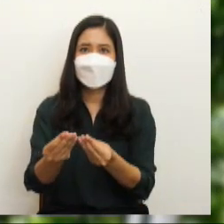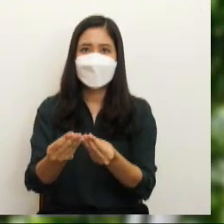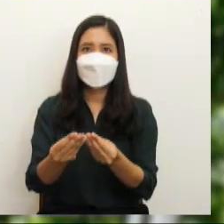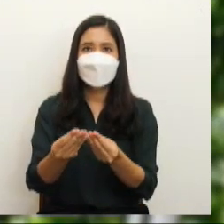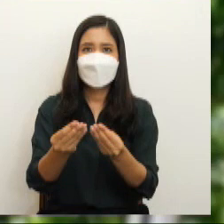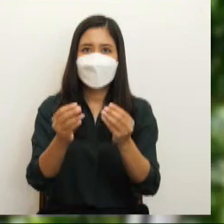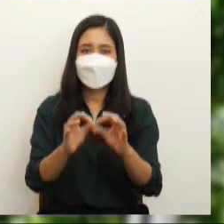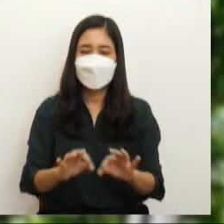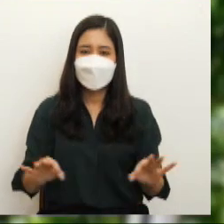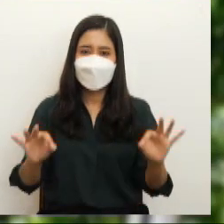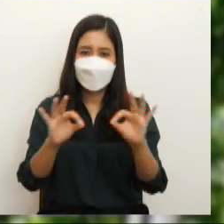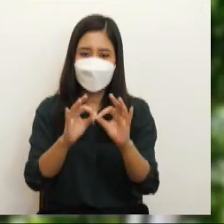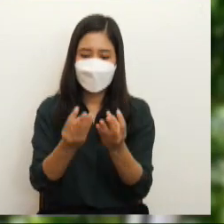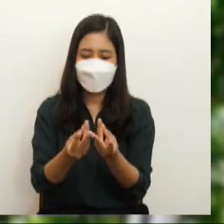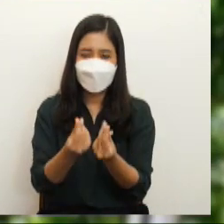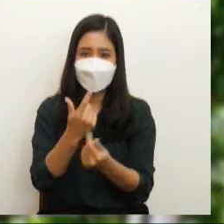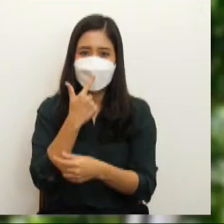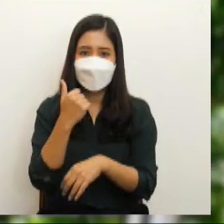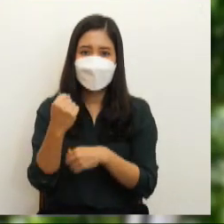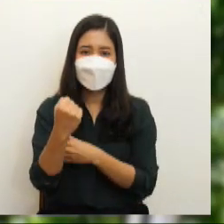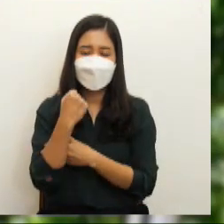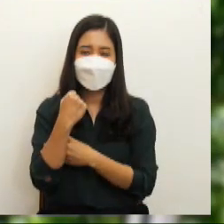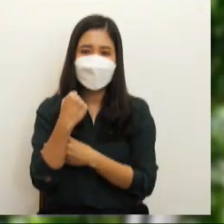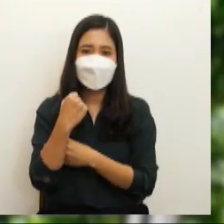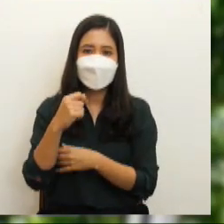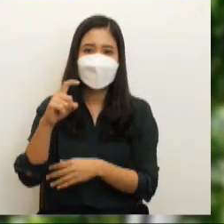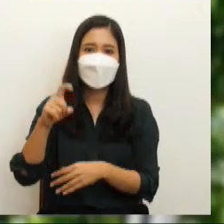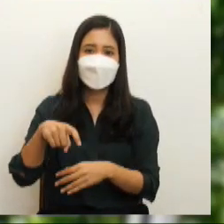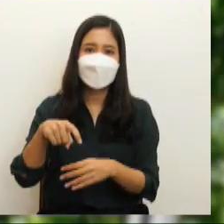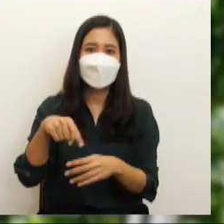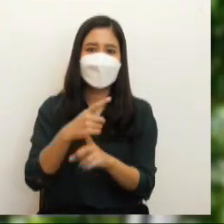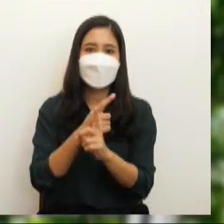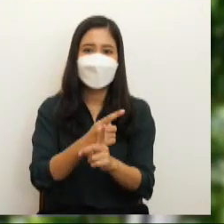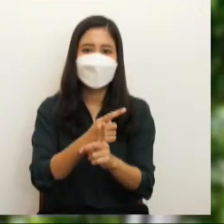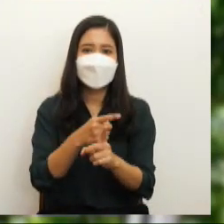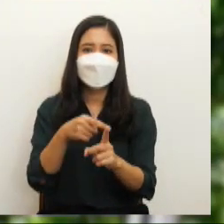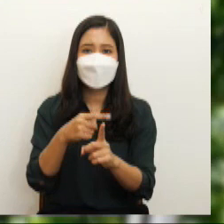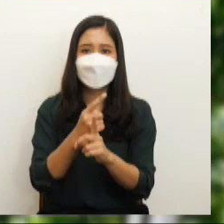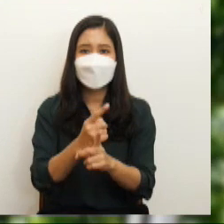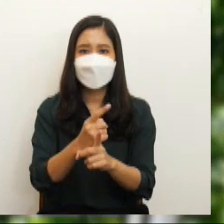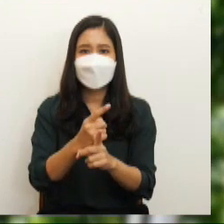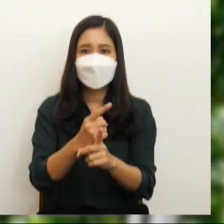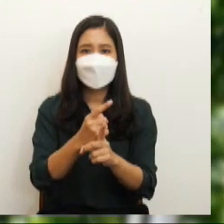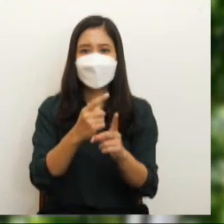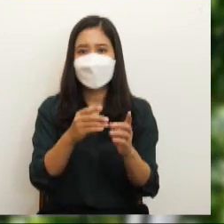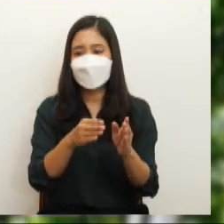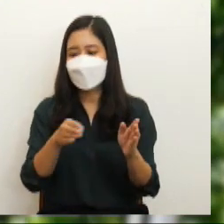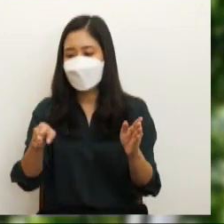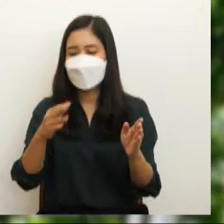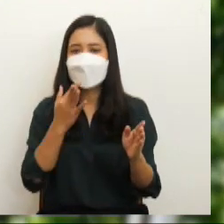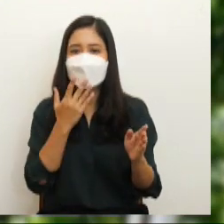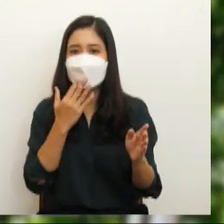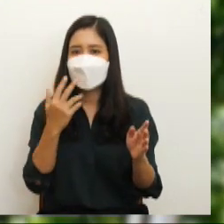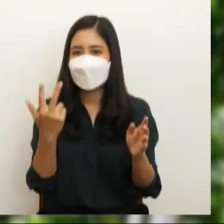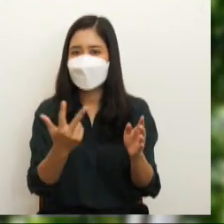ามีพื้นที่สีแดงเข้มอยู่4จังหวัดแล้วนอกนั้นก็เป็นพื้นที่ที่อยู่ในกลุ่มสีอื่น3สีที่ท่านปลัด